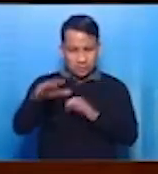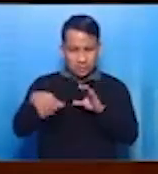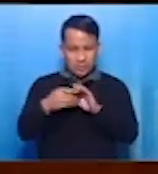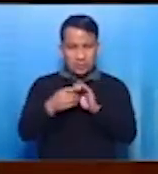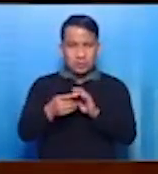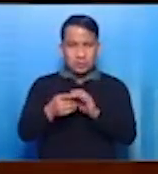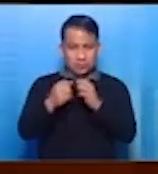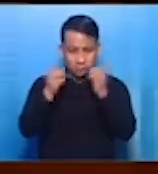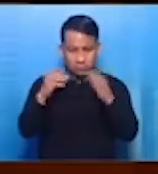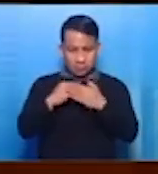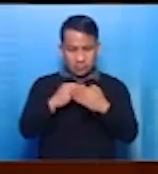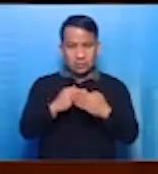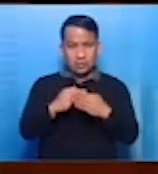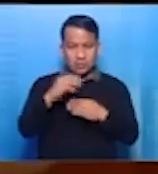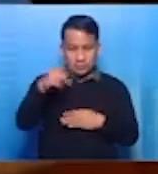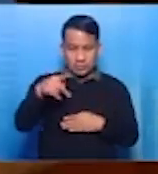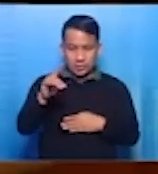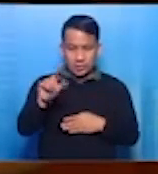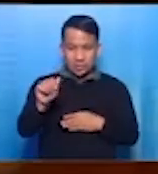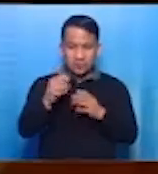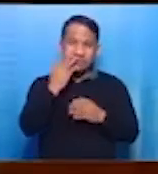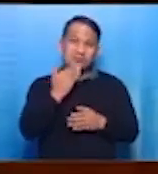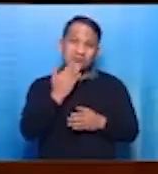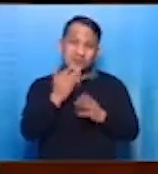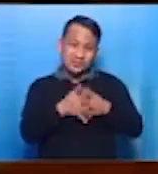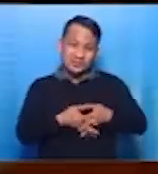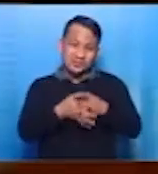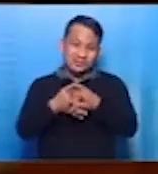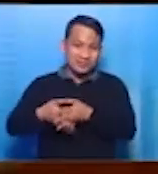pag-iwas muna dun sa Public Display of Affection o PDA.